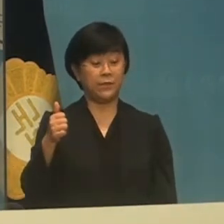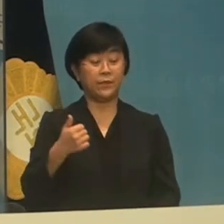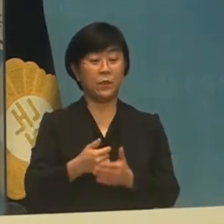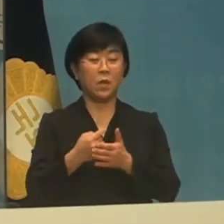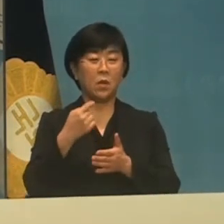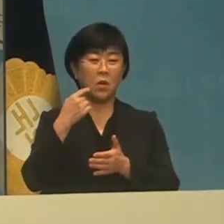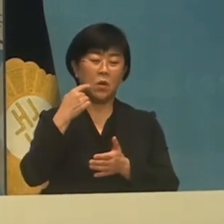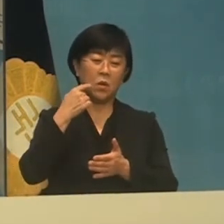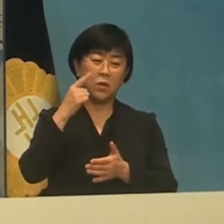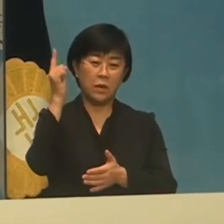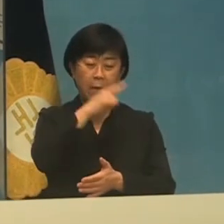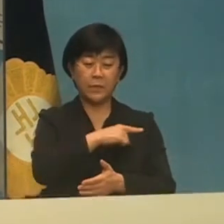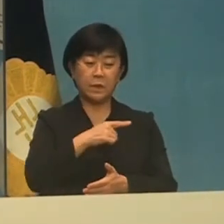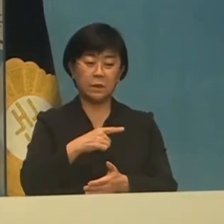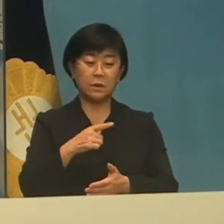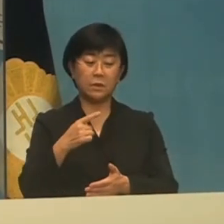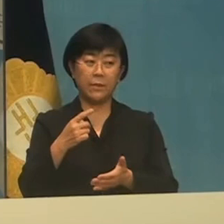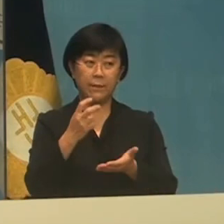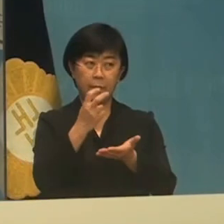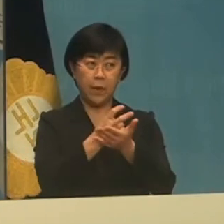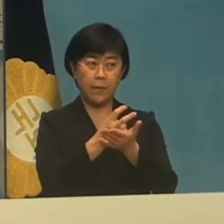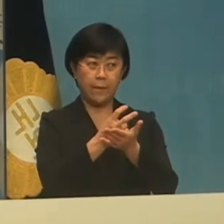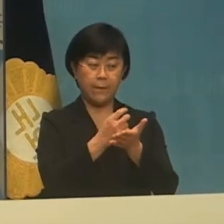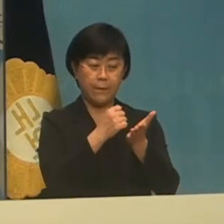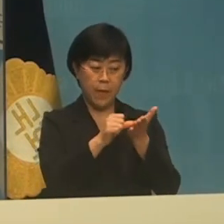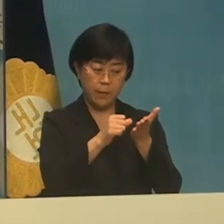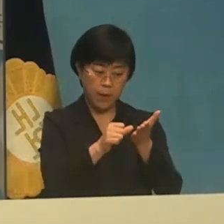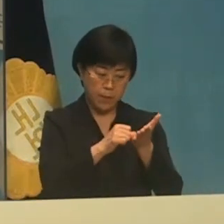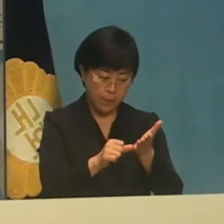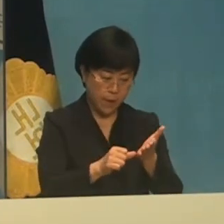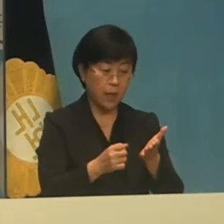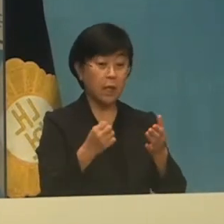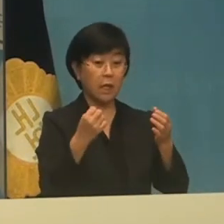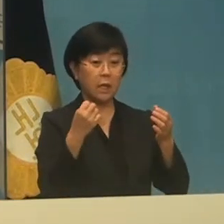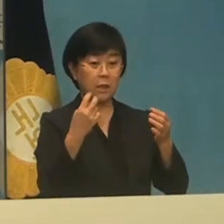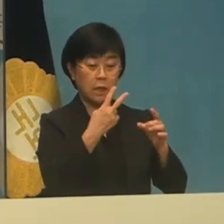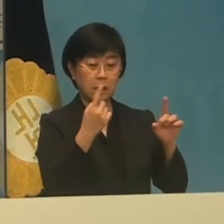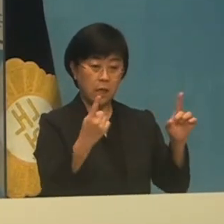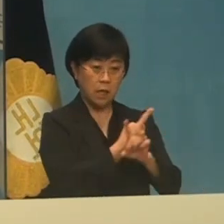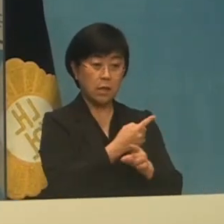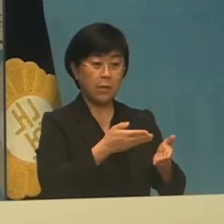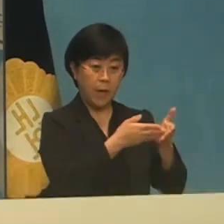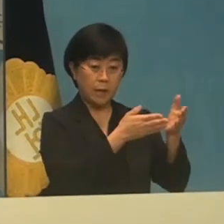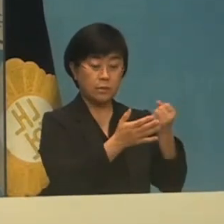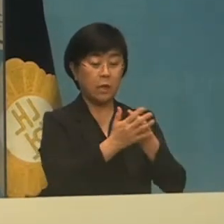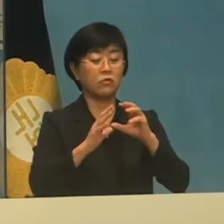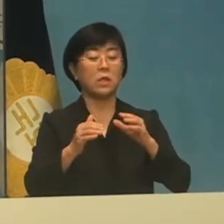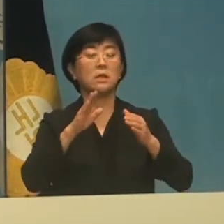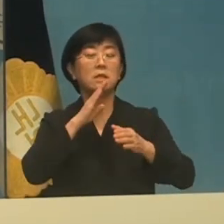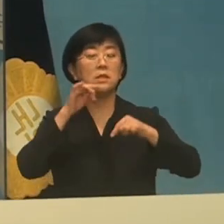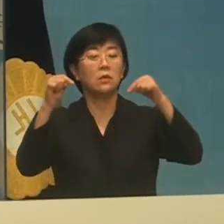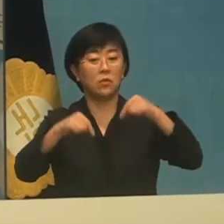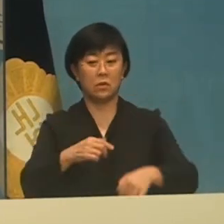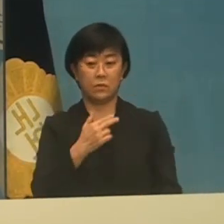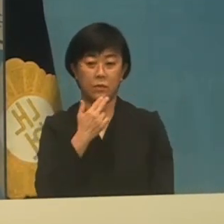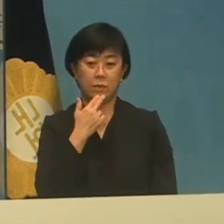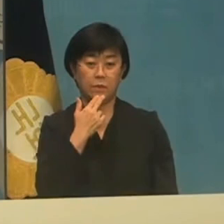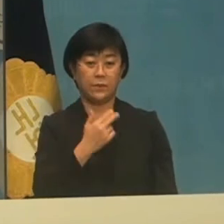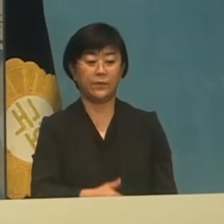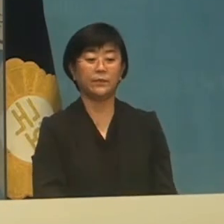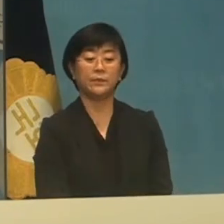독소조항을 모두 대한 개정안을 발의하셨지만 국회에서 실질적인 논의는 이루어지지 않고